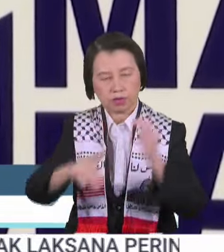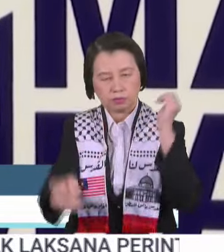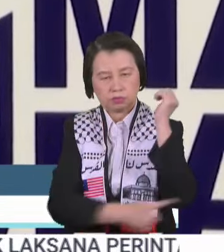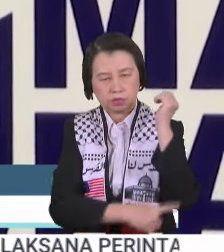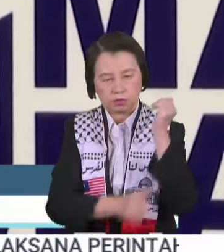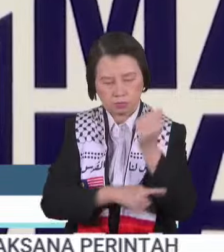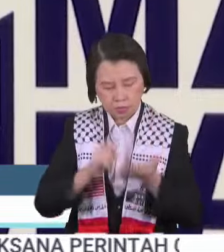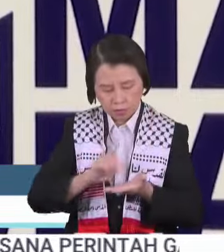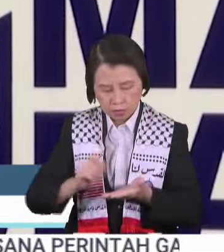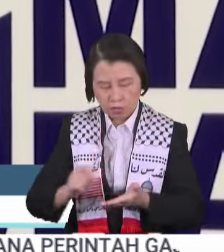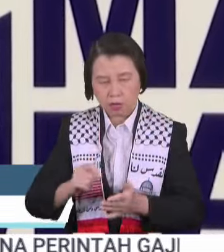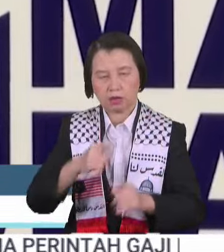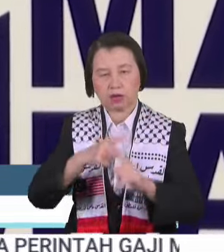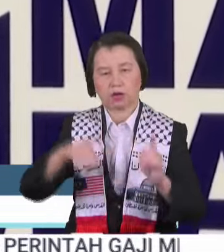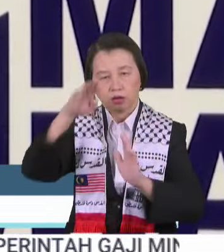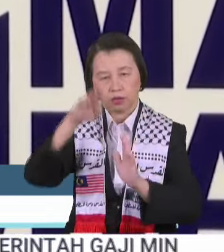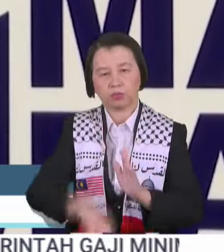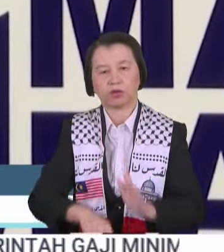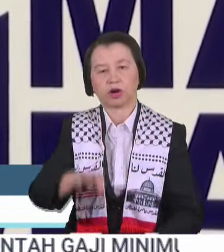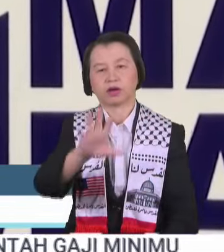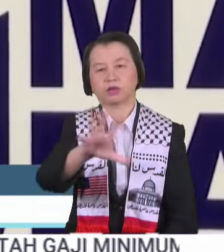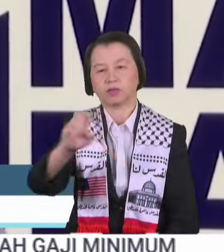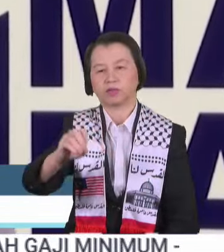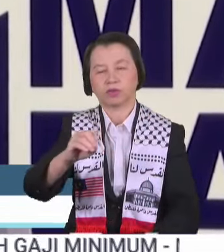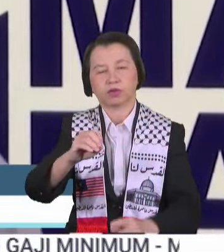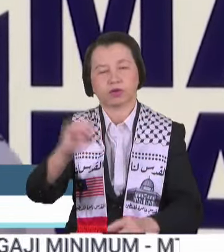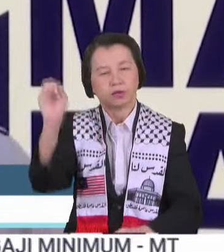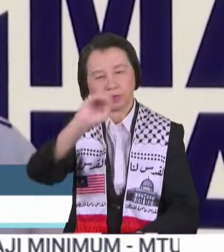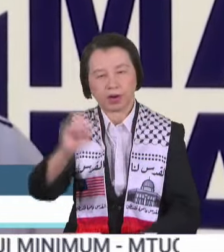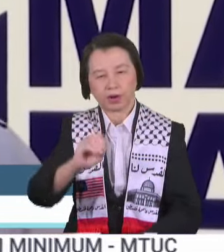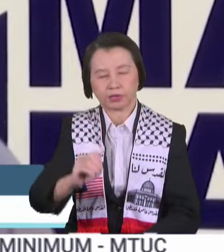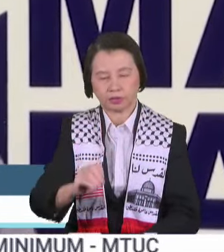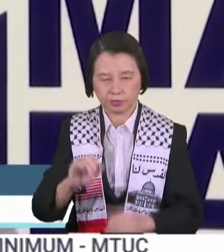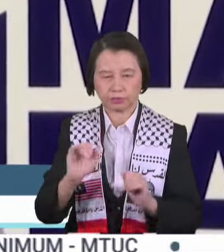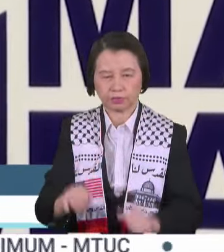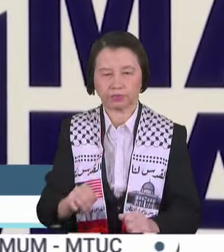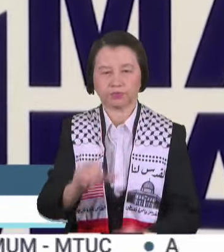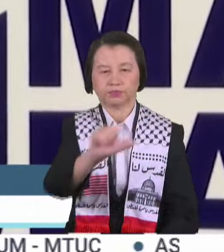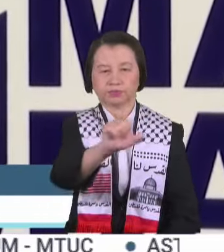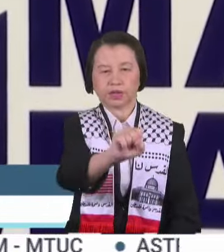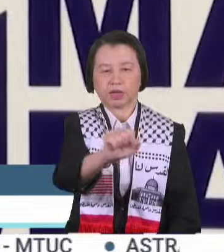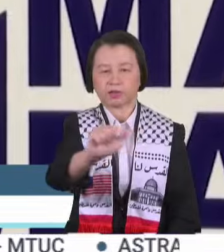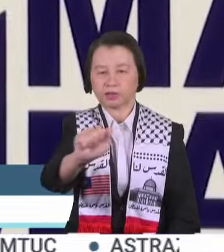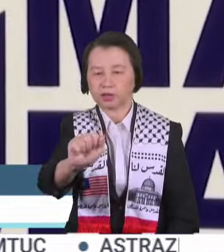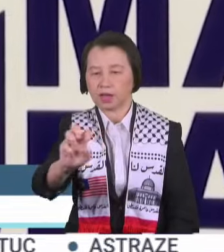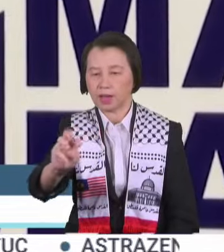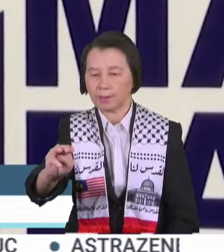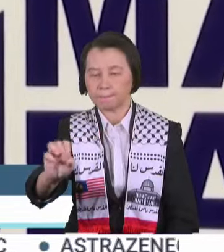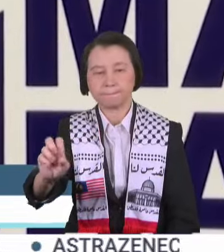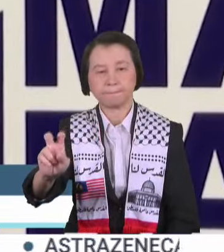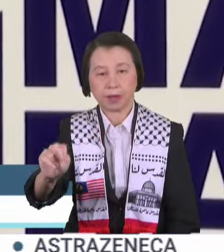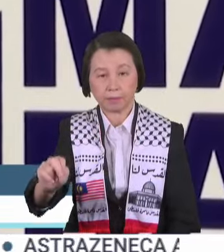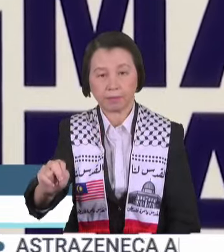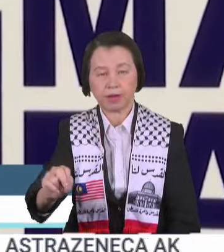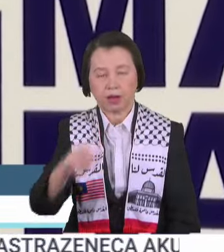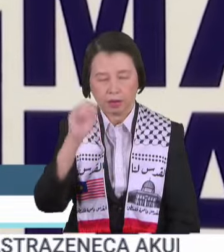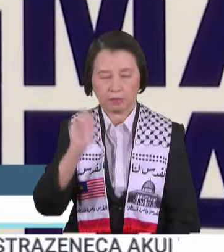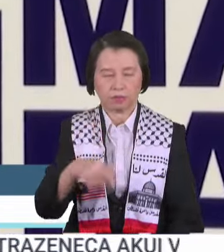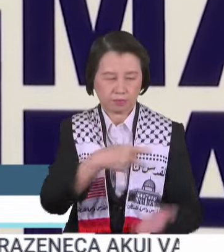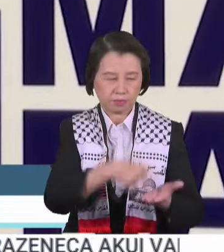sehingga 50%. Jadi pengunjung-pengunjung boleh mendapatkan saman, diskaun saman bila mereka berkunjung di